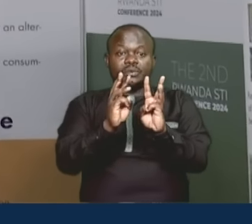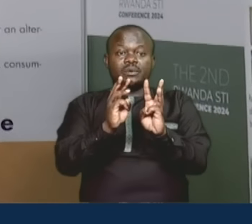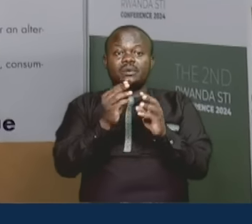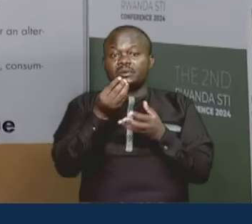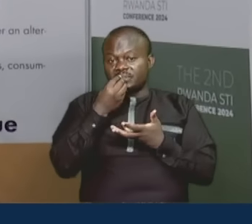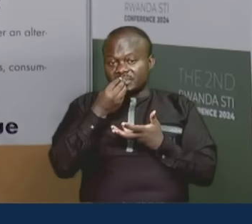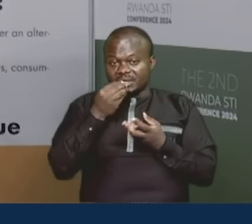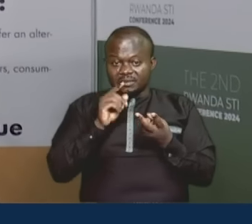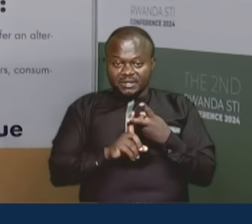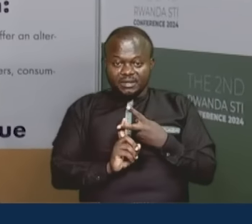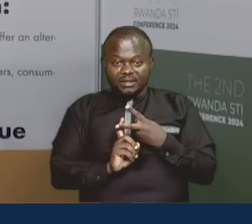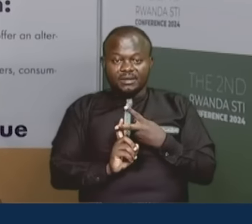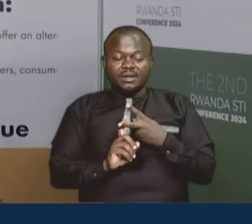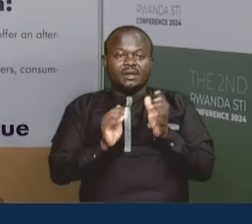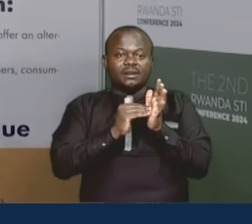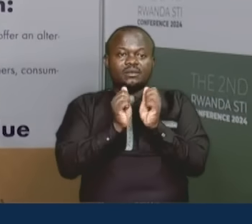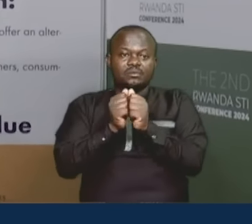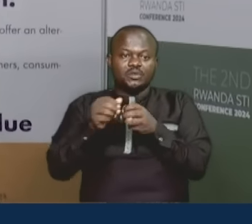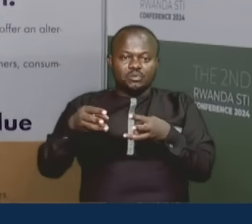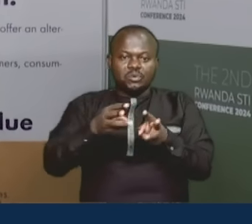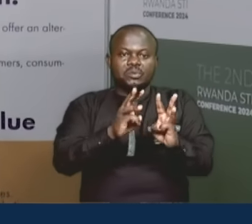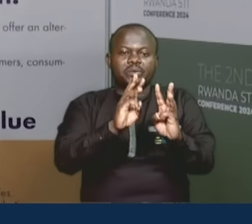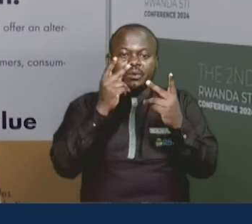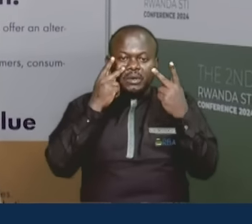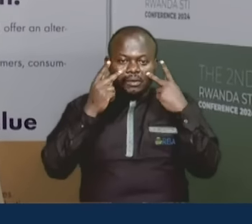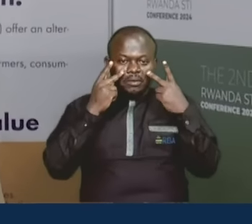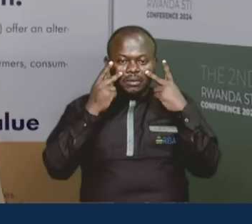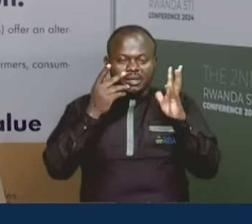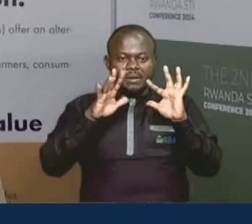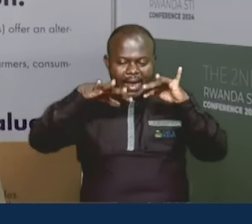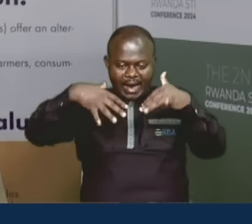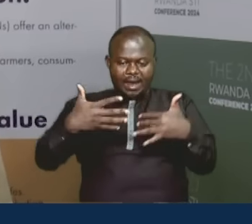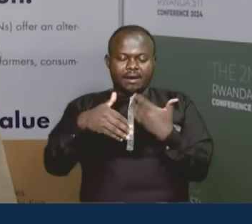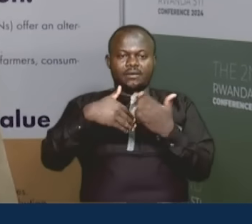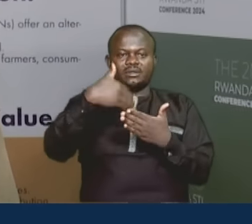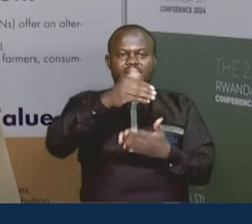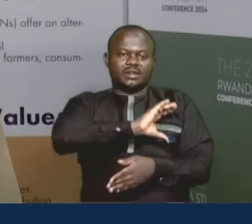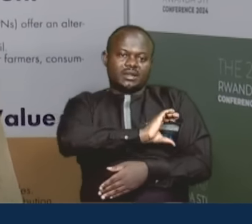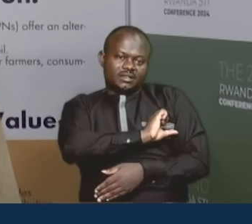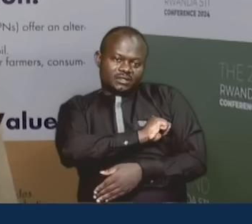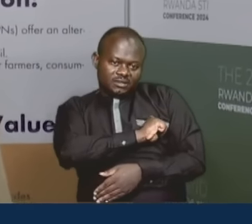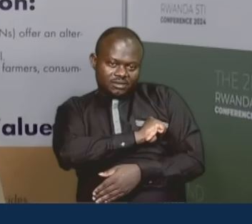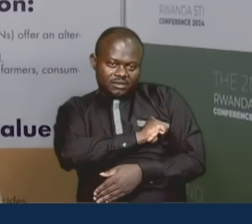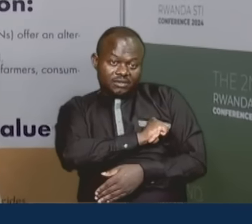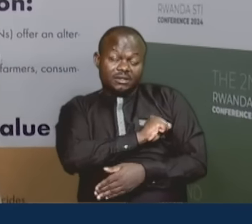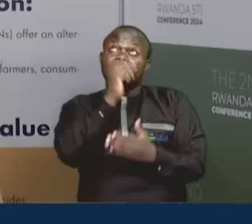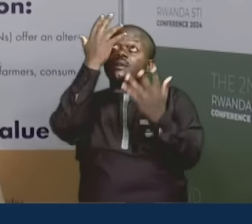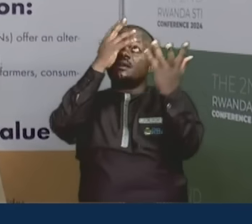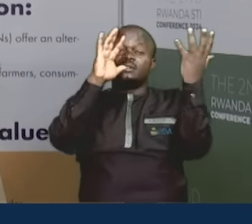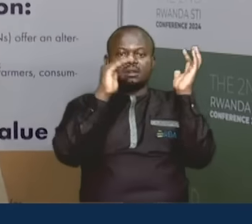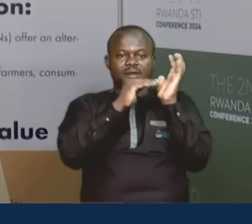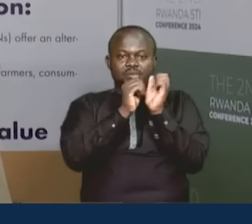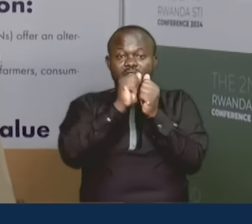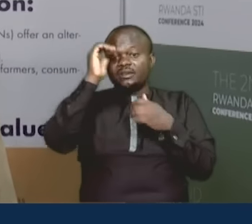bw'imigaburire n'uburyo bwo kureba uko zigenda zihanganira ikirere